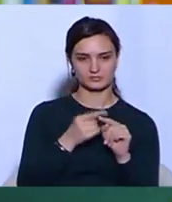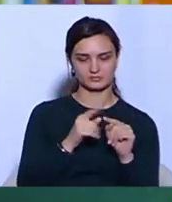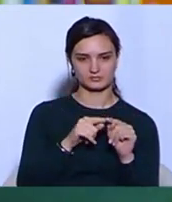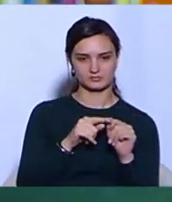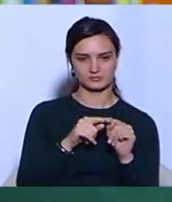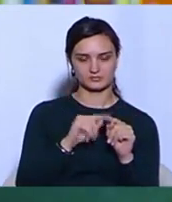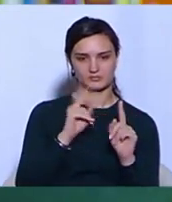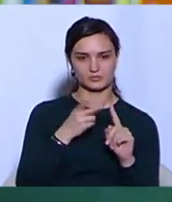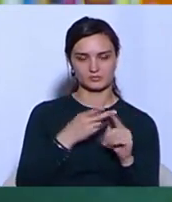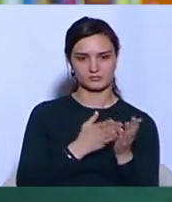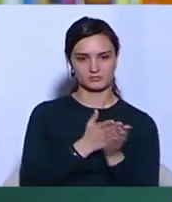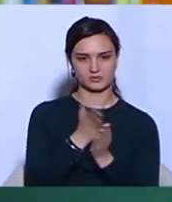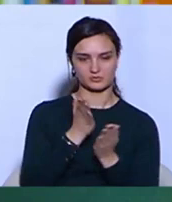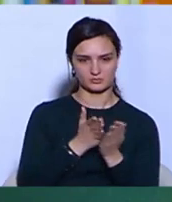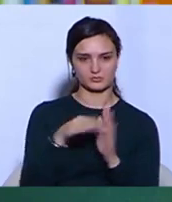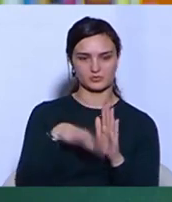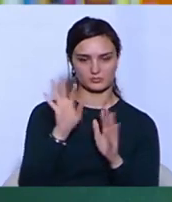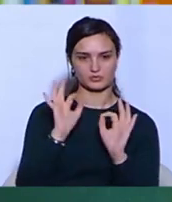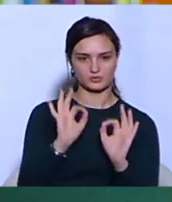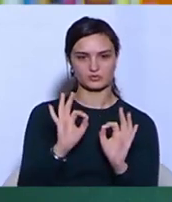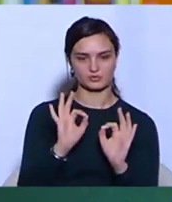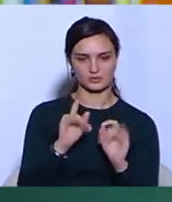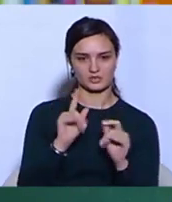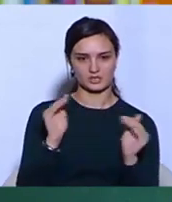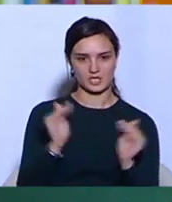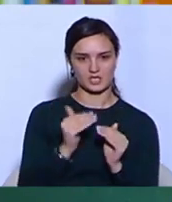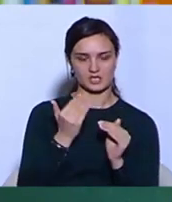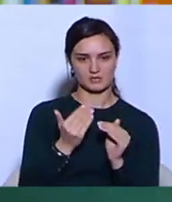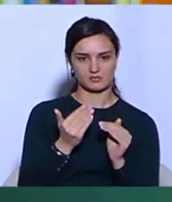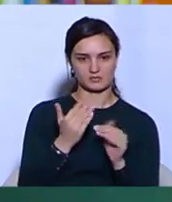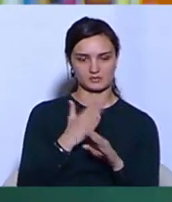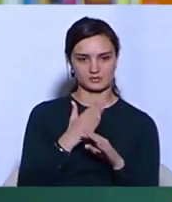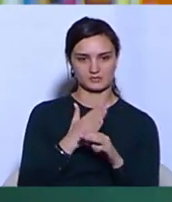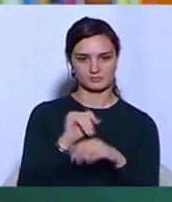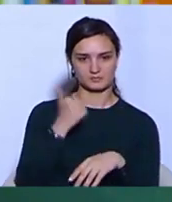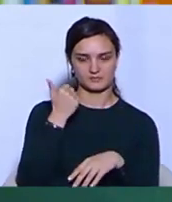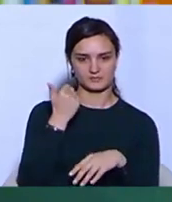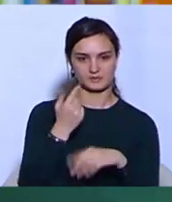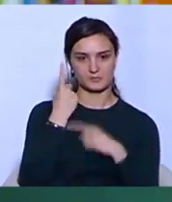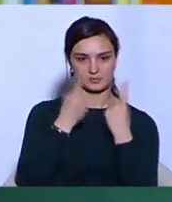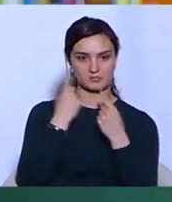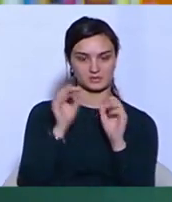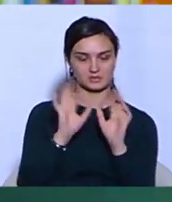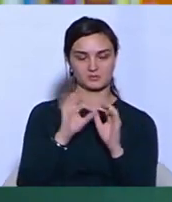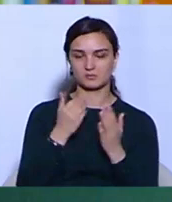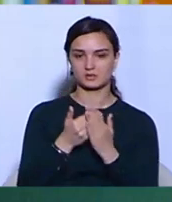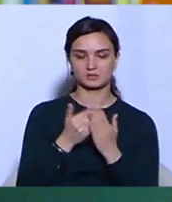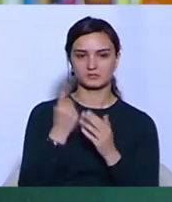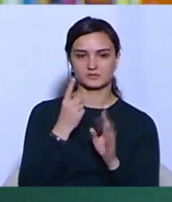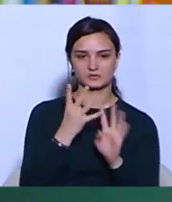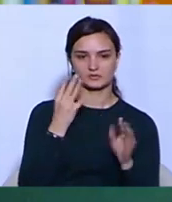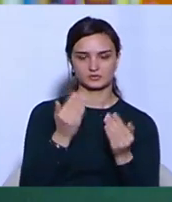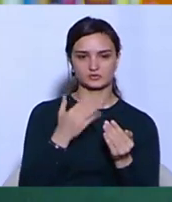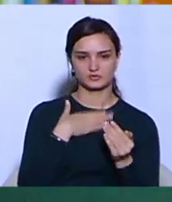სინამდვილეში მეორე მიმართულება უფრო ამართლებს და ნაკლებად სტრესულია ხოლმე, რომ ჯერ ვაწვით ინფორმაციას მაგალითად პირველ